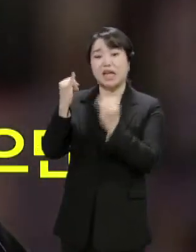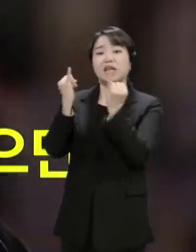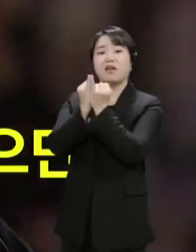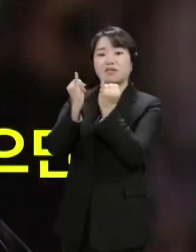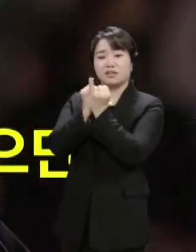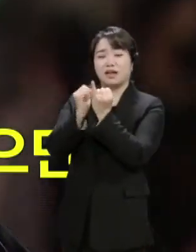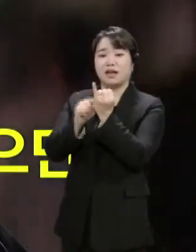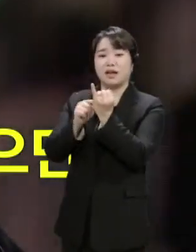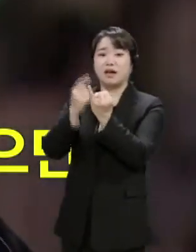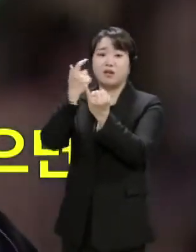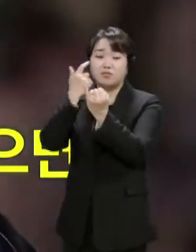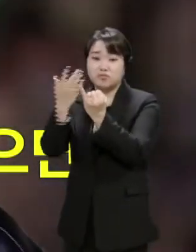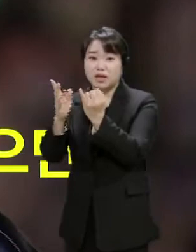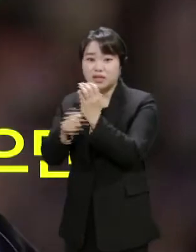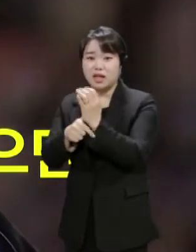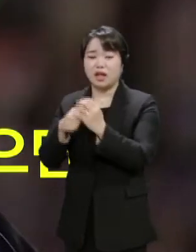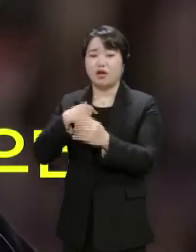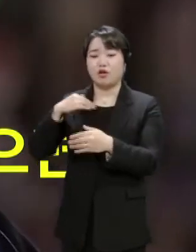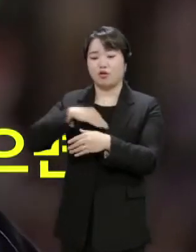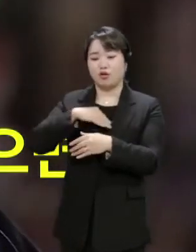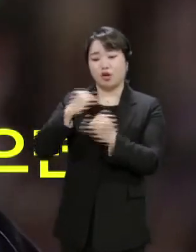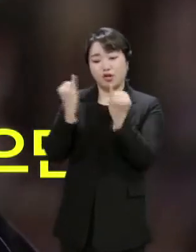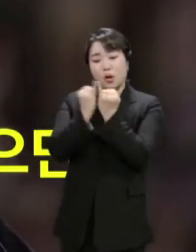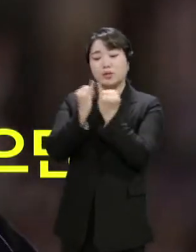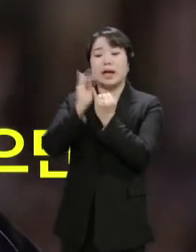여자들한테는 우리의 미래에 대해서